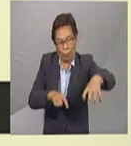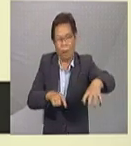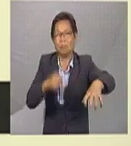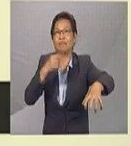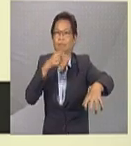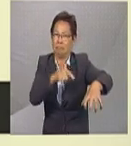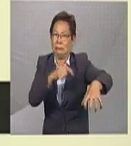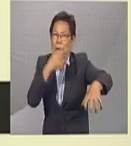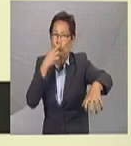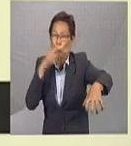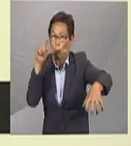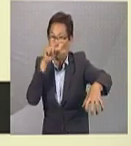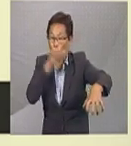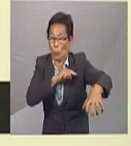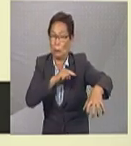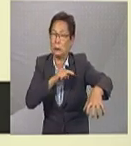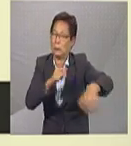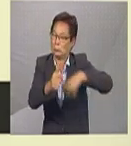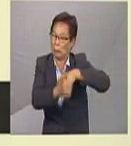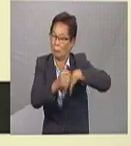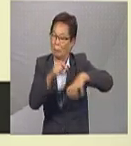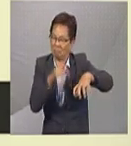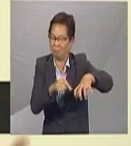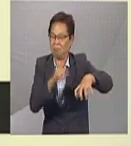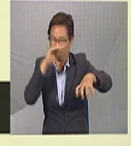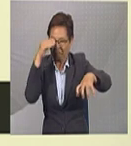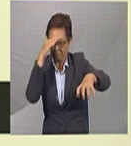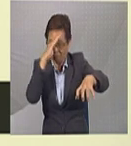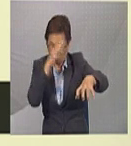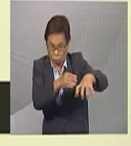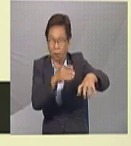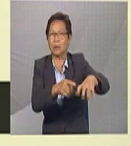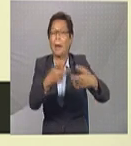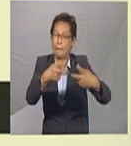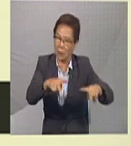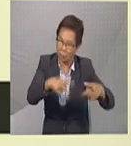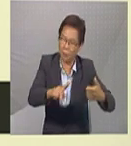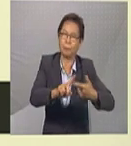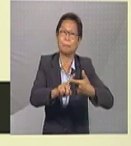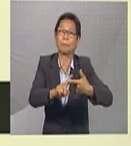yang dianggap sebagai mempunyai risiko tinggi dulu. Ya, premis awam macam-macam lah. Pasar,